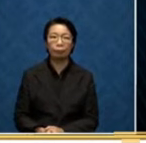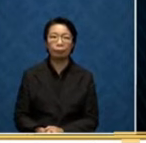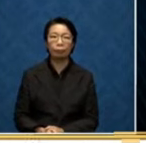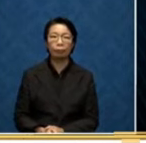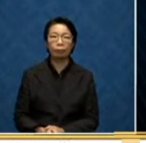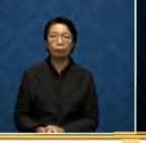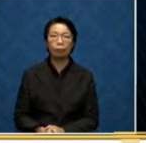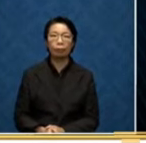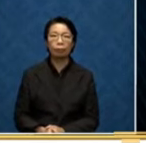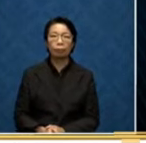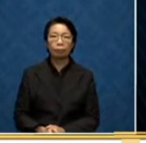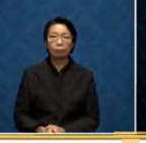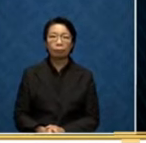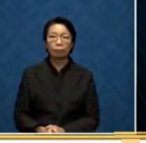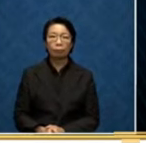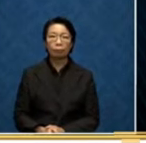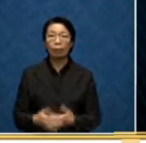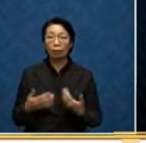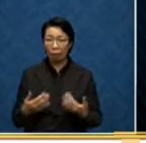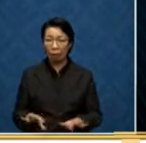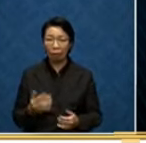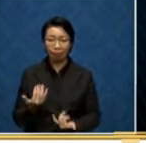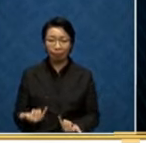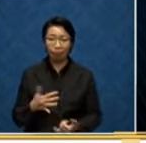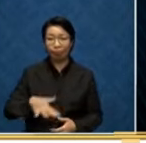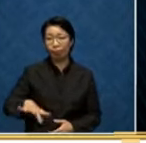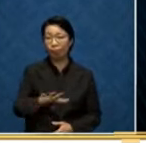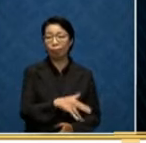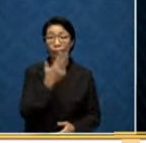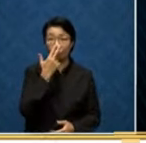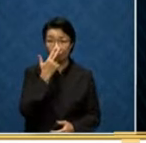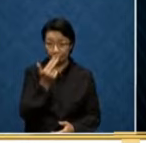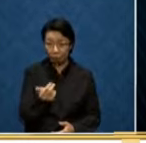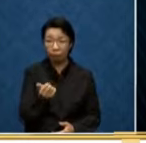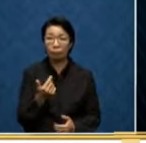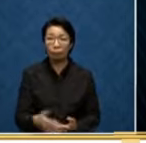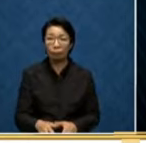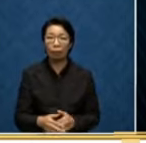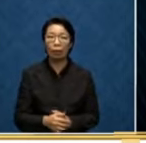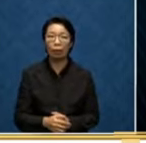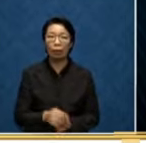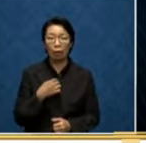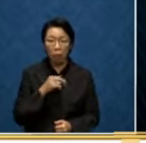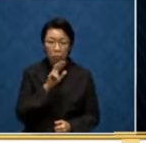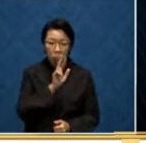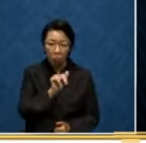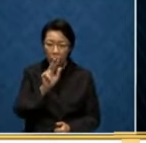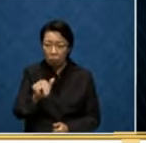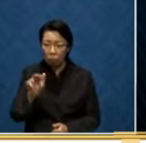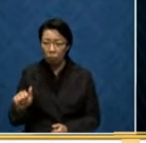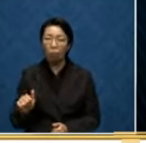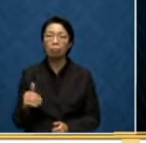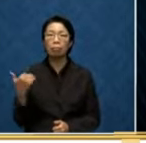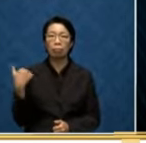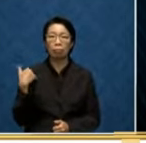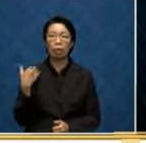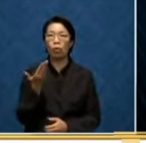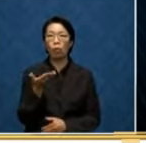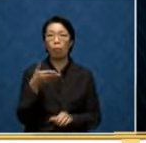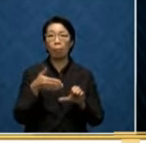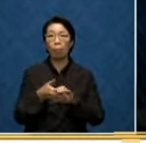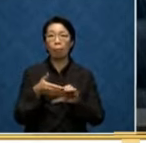ำหรับสิ่งที่เราเห็นสิ่งที่เราได้พบเจอขอสไลด์หน่อย